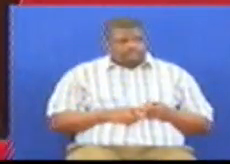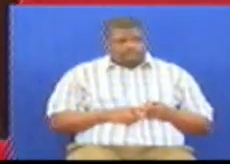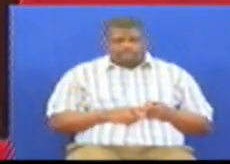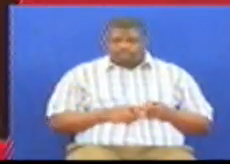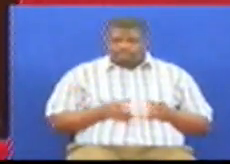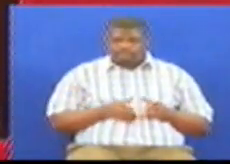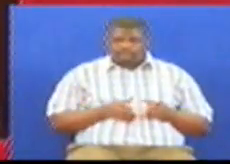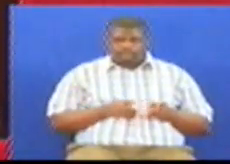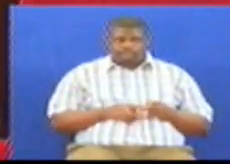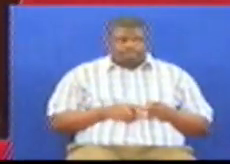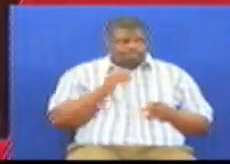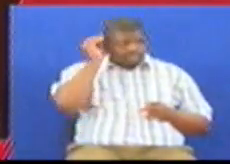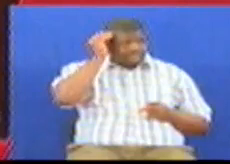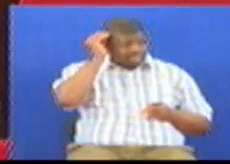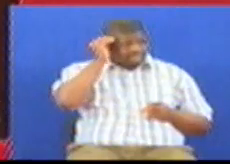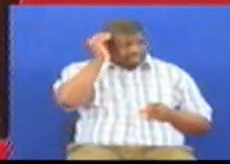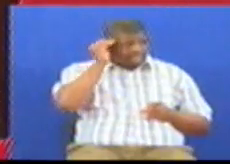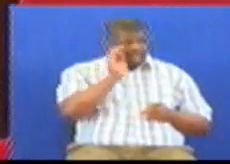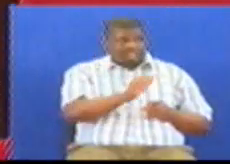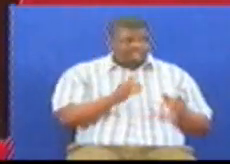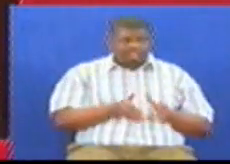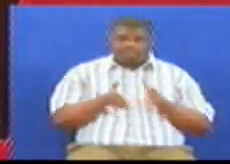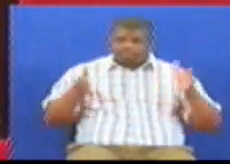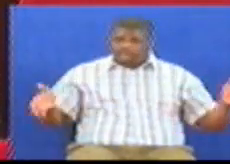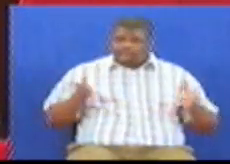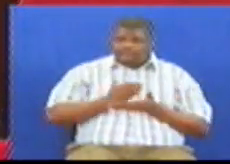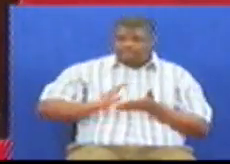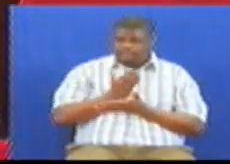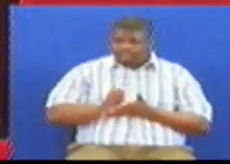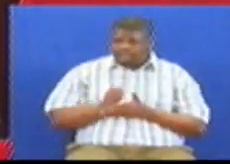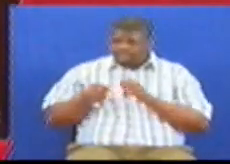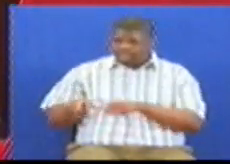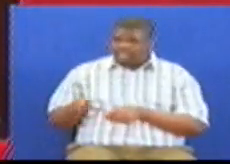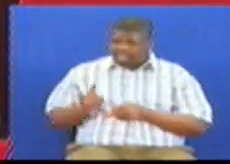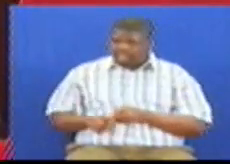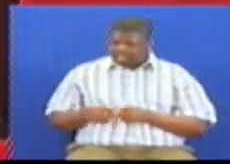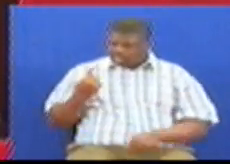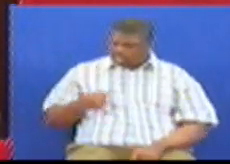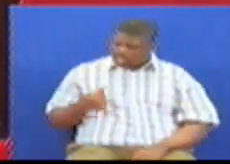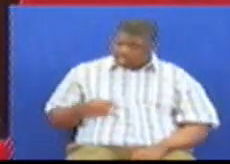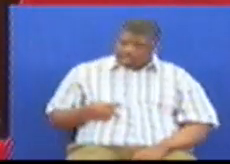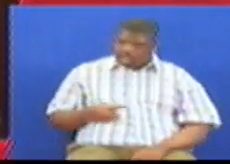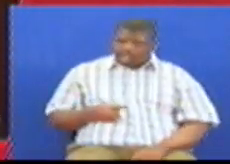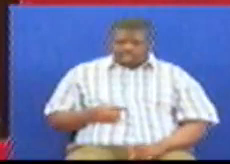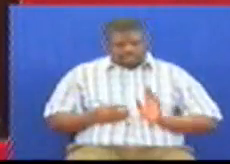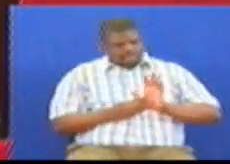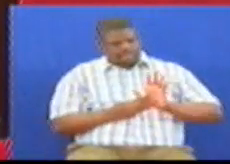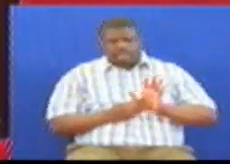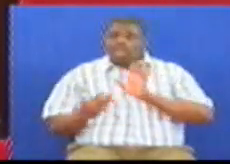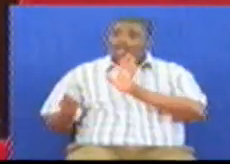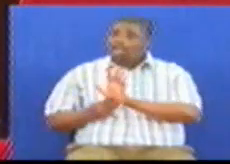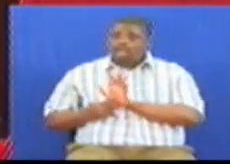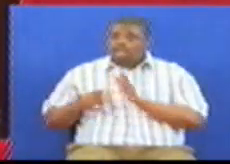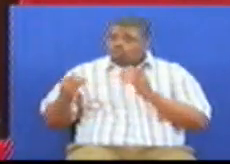kwamba kama ilivyozungumzwa kwenye policy paper mwaka 98. Ile sera ya mwaka 98 huwezi kuitekeleza mwaka